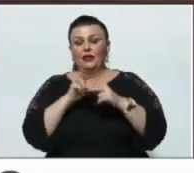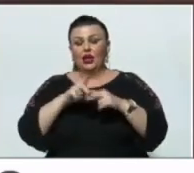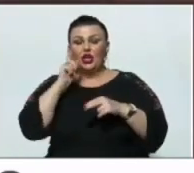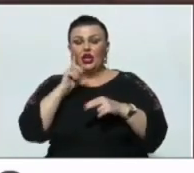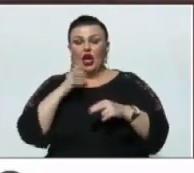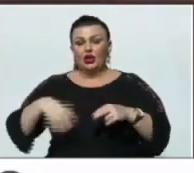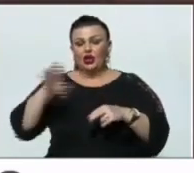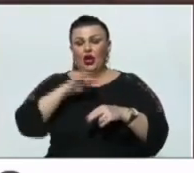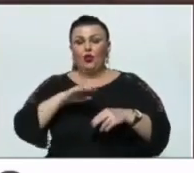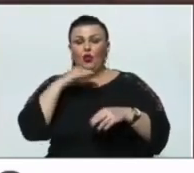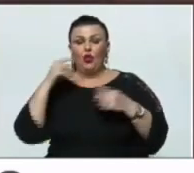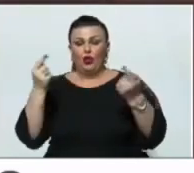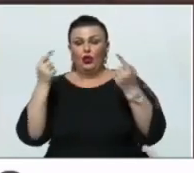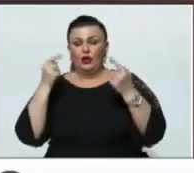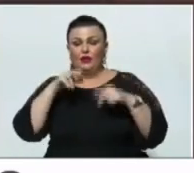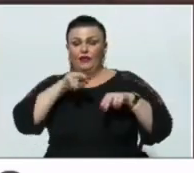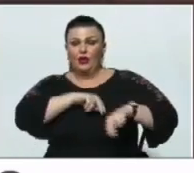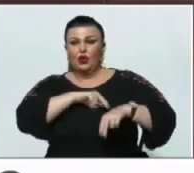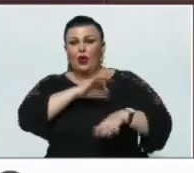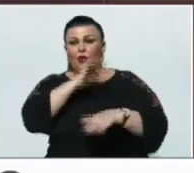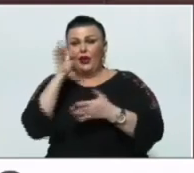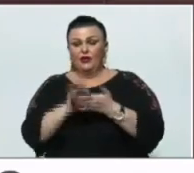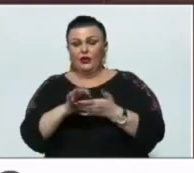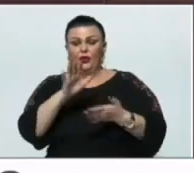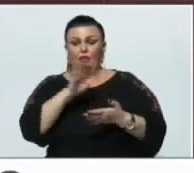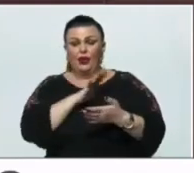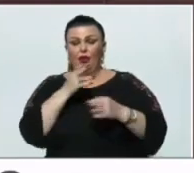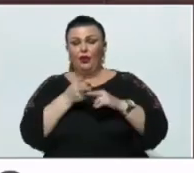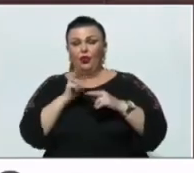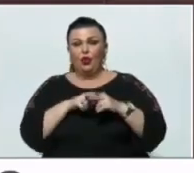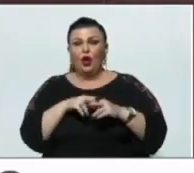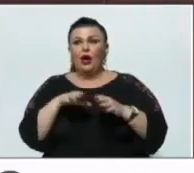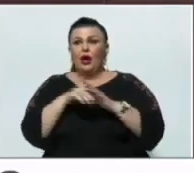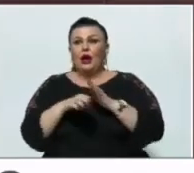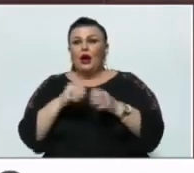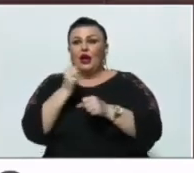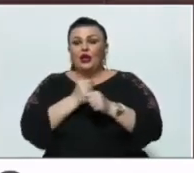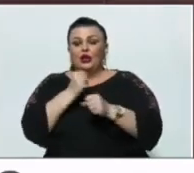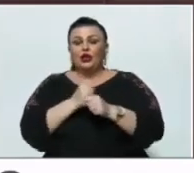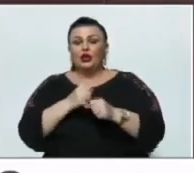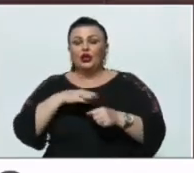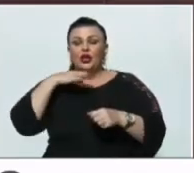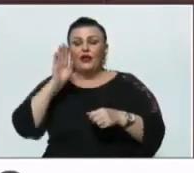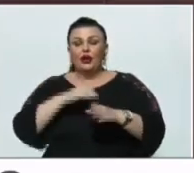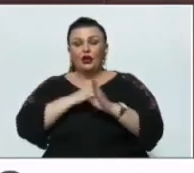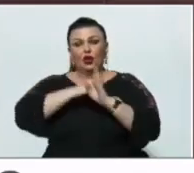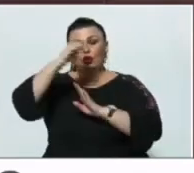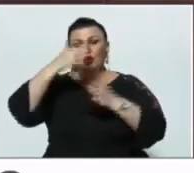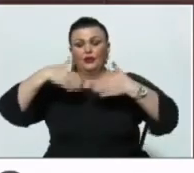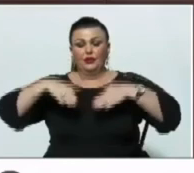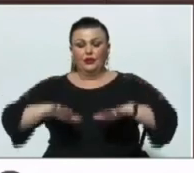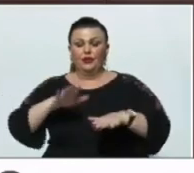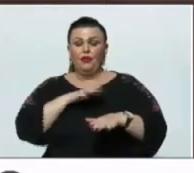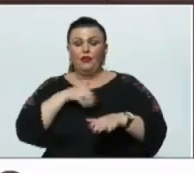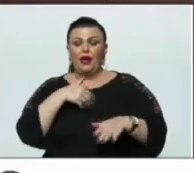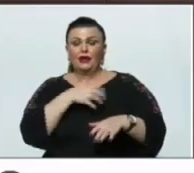gənclərimiz böyük bir vəzifəni, böyük bir məsuliyyəti özlərinə götürdülər və bu missiyanı kifayət qədər yüksək səviyyədə həyata keçirdilər.